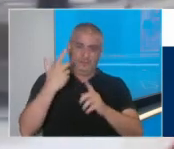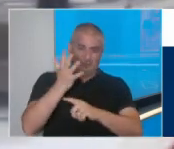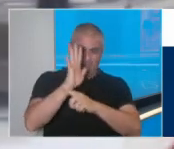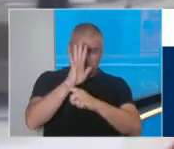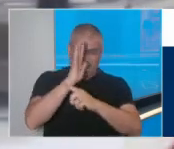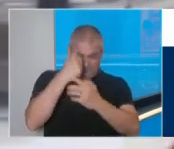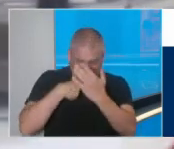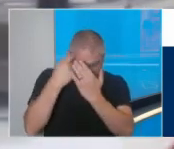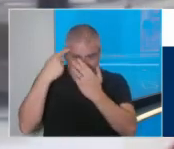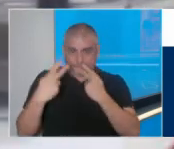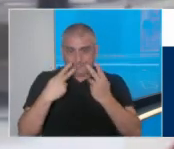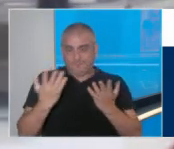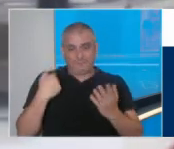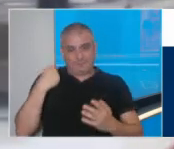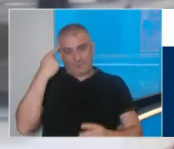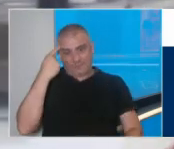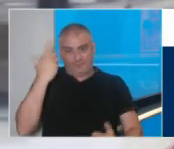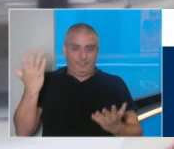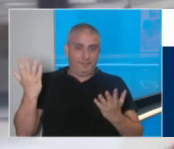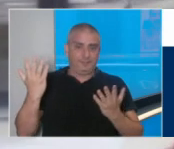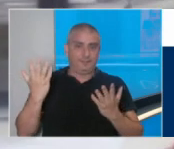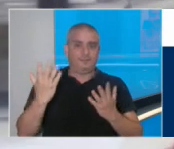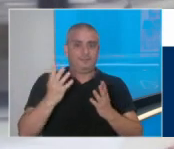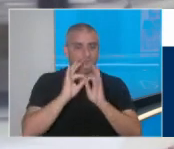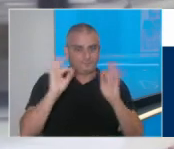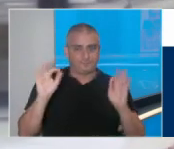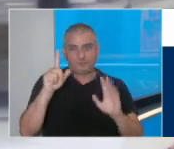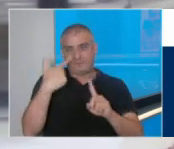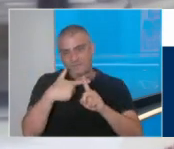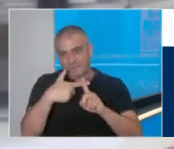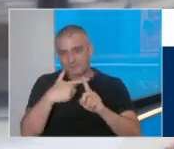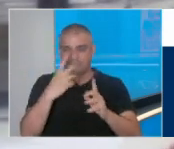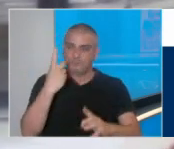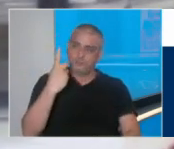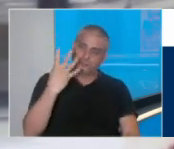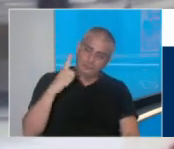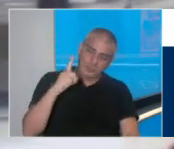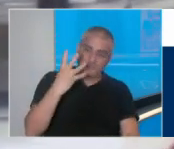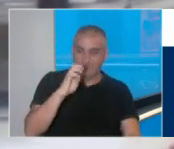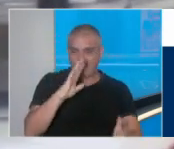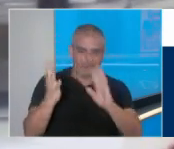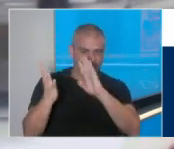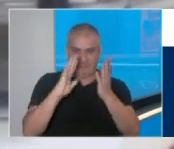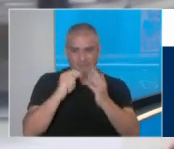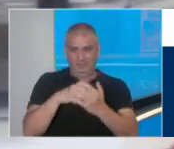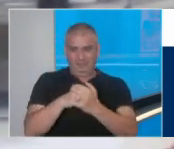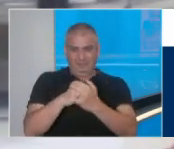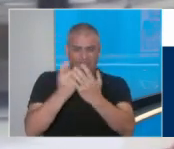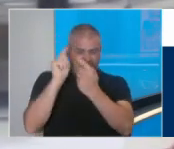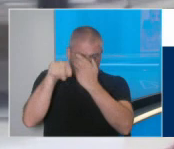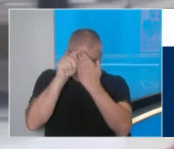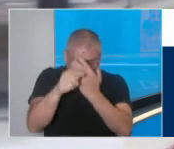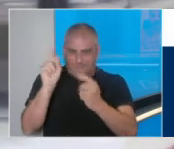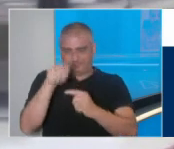7:05 אנחנו נדע את התוצאה, אני מניח שאירוח הזה יתחיל ב7:30, 7:40, מוזמנים לעמוד הפייסבוק